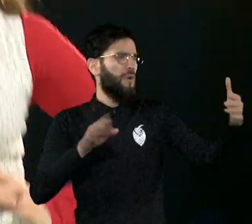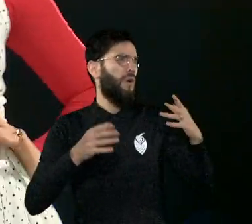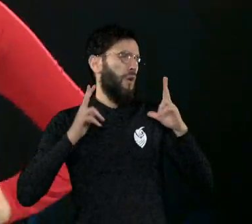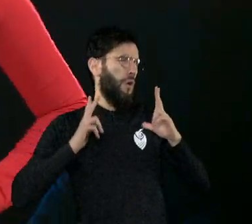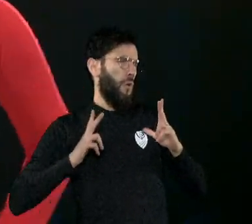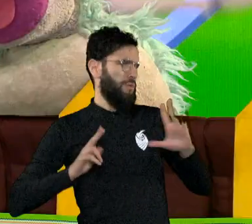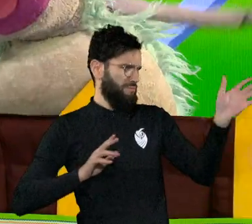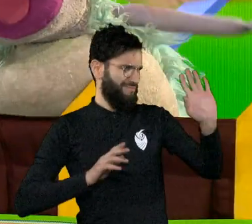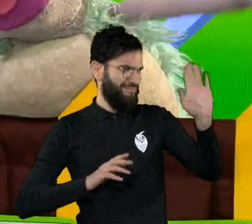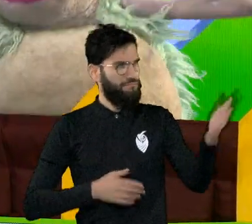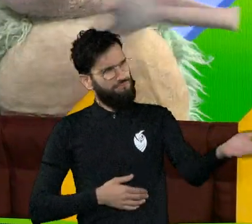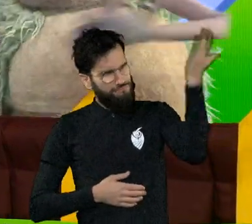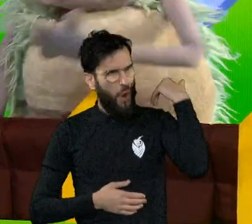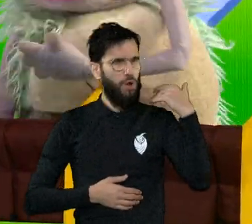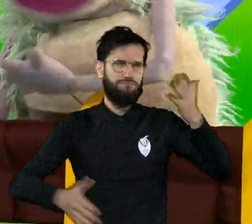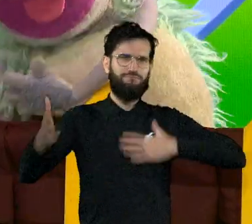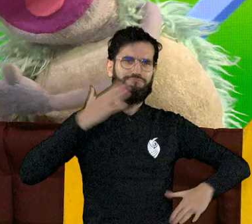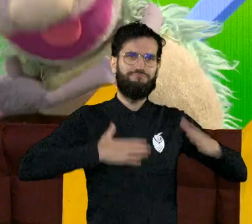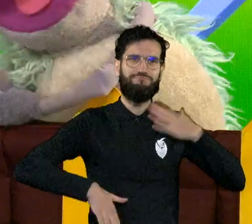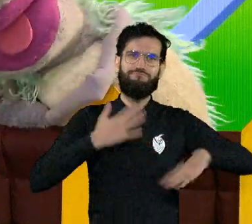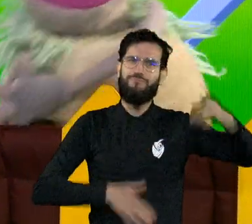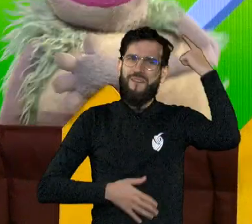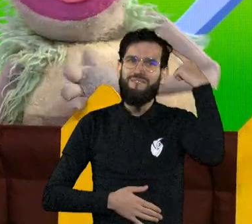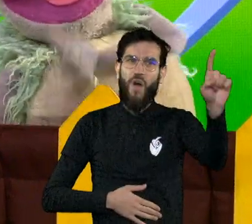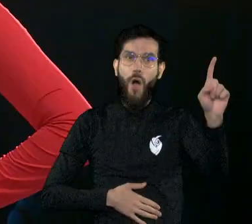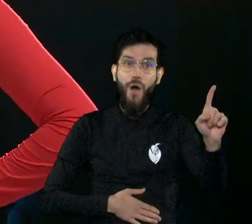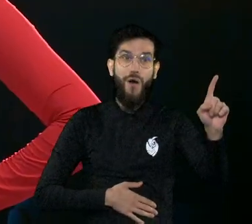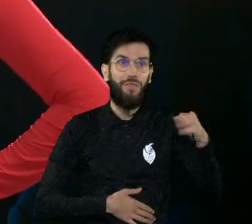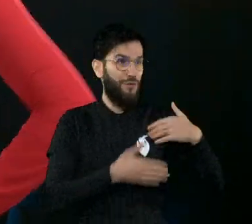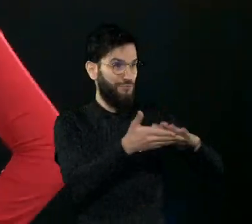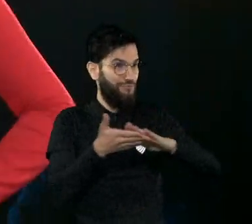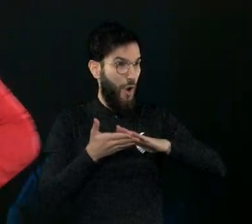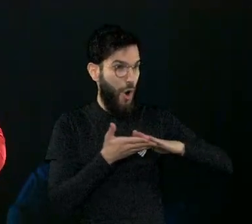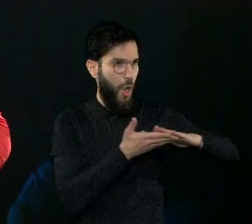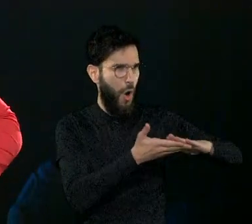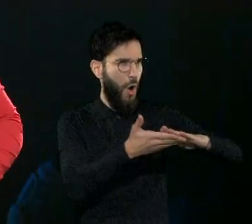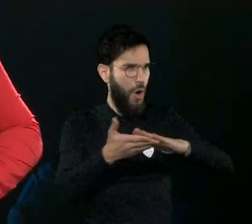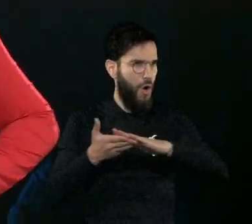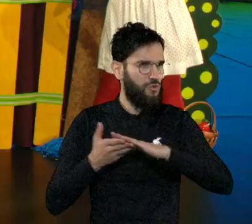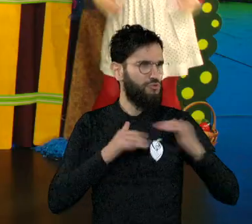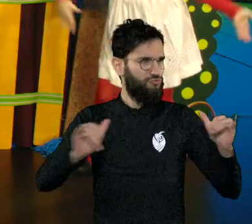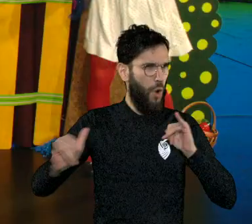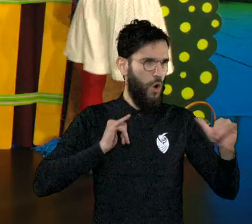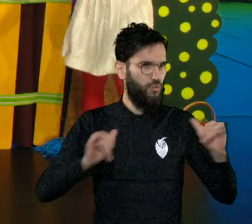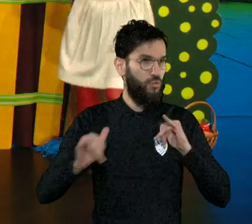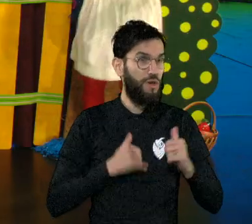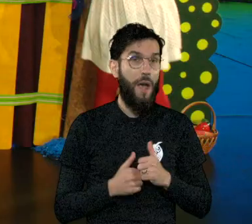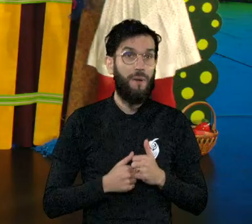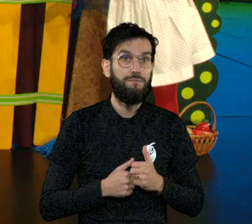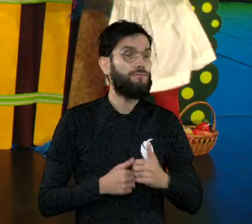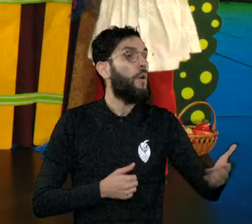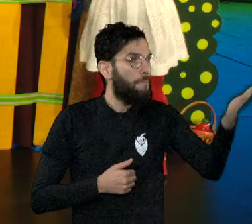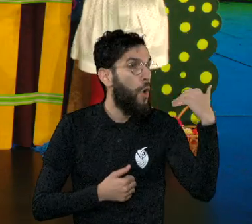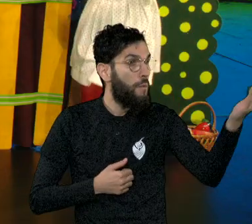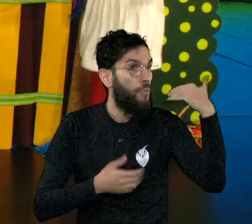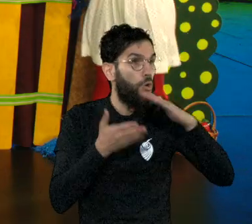paplón. Obleť sa a poď von. Môžeš byť čampión. Poď sa s